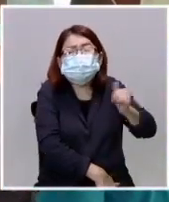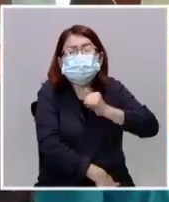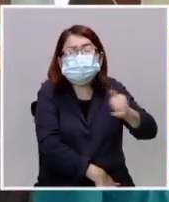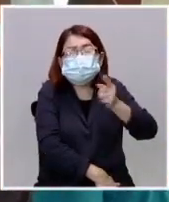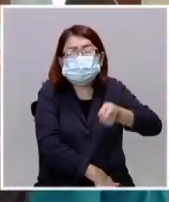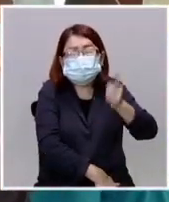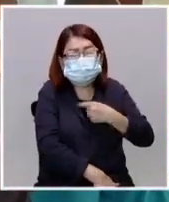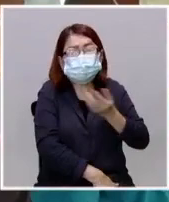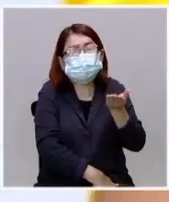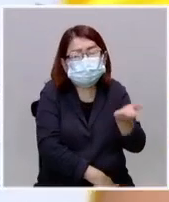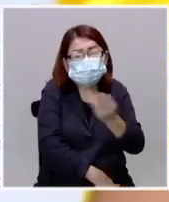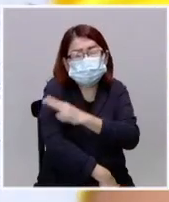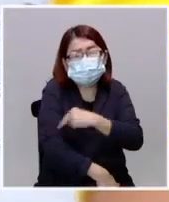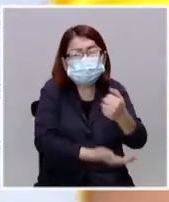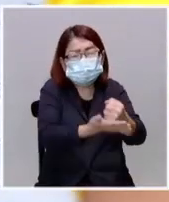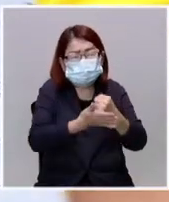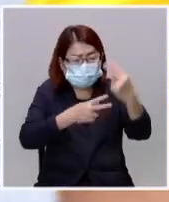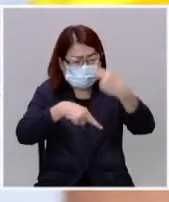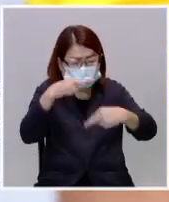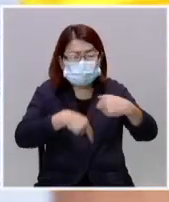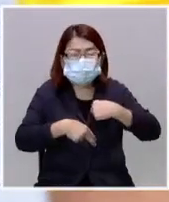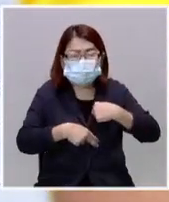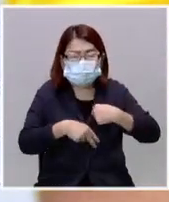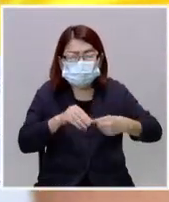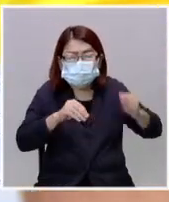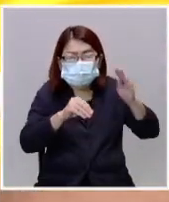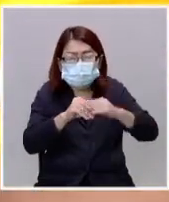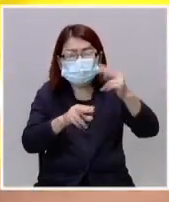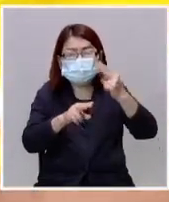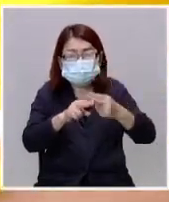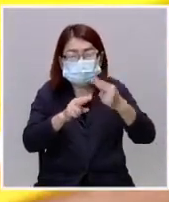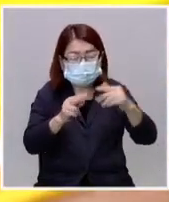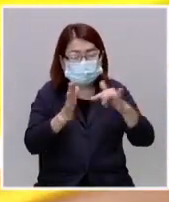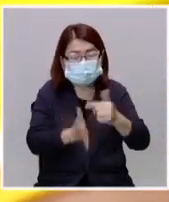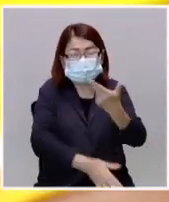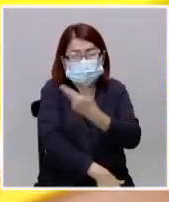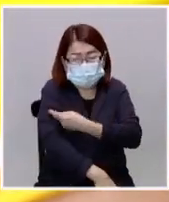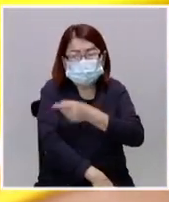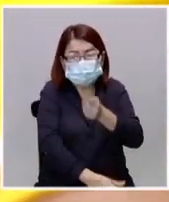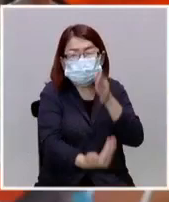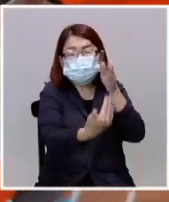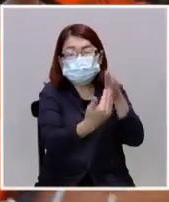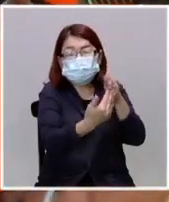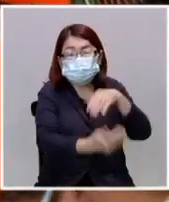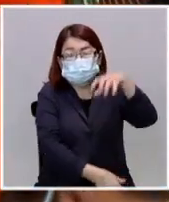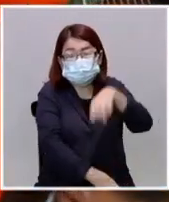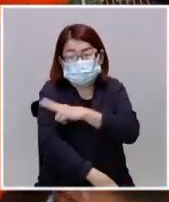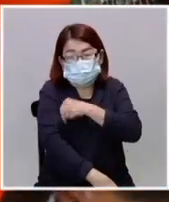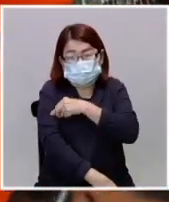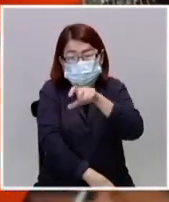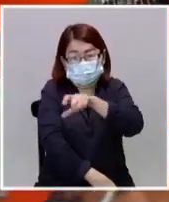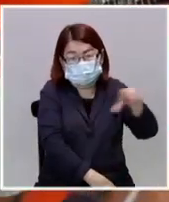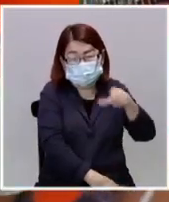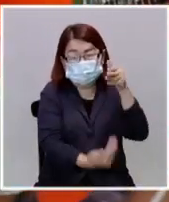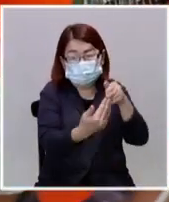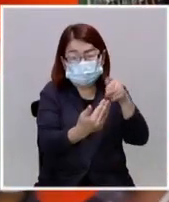ขอให้คุณหมอเนี่ยใช้ดุลยพินิจเพิ่มชื่อในการวัคซีนได้นะคะก็ต้องติดต่อที่โรงพยาบาลเท่านั้นนะคะสำหรับกลุ่มโรค